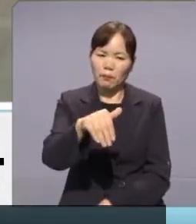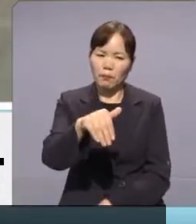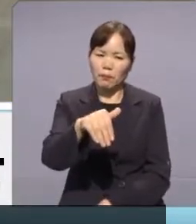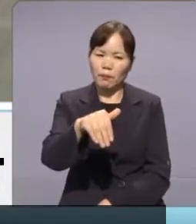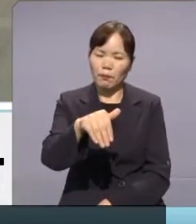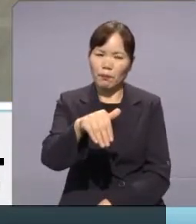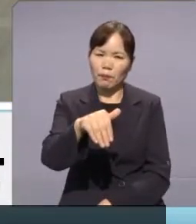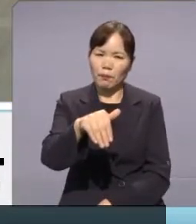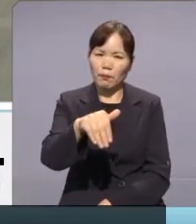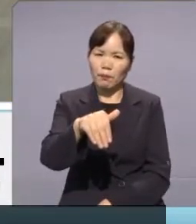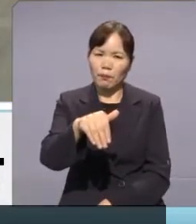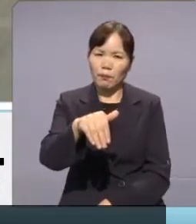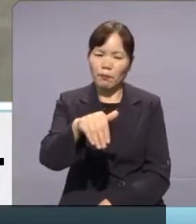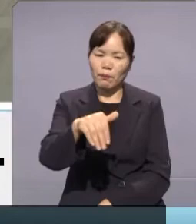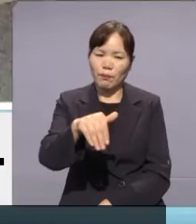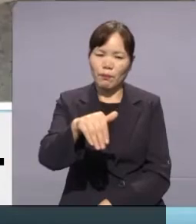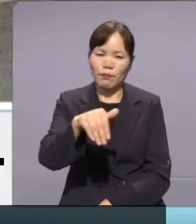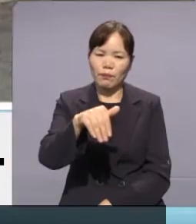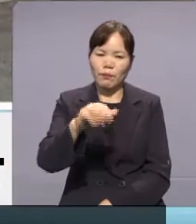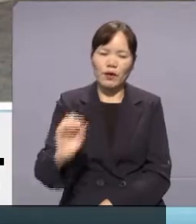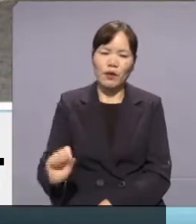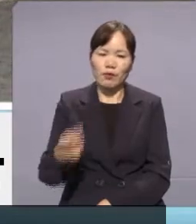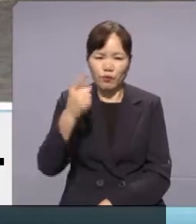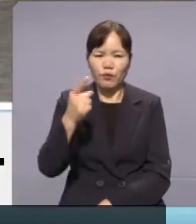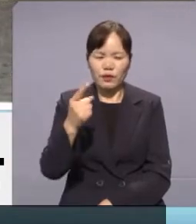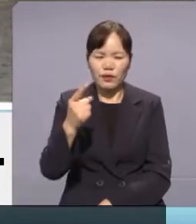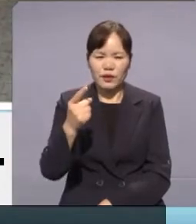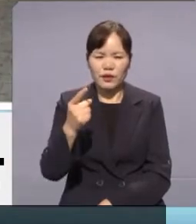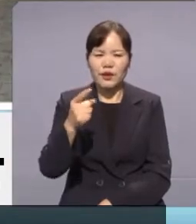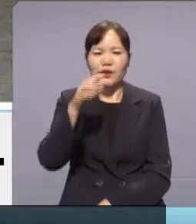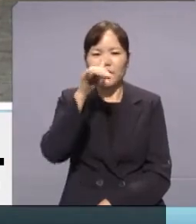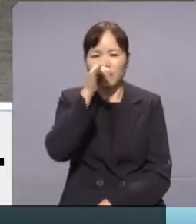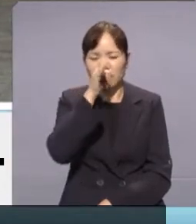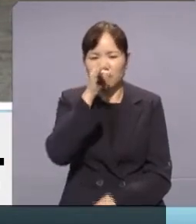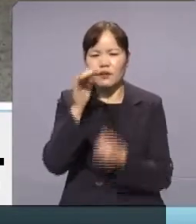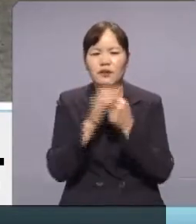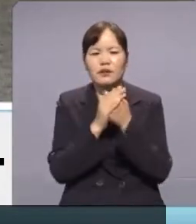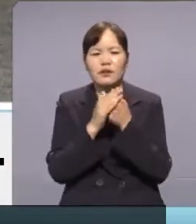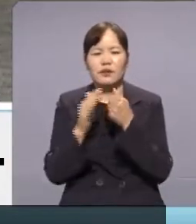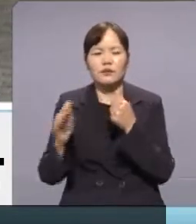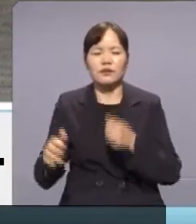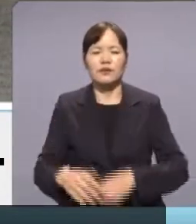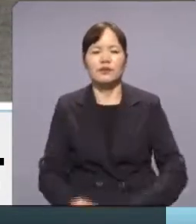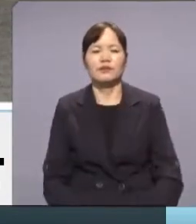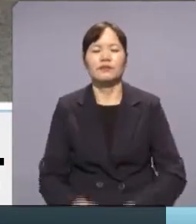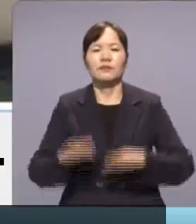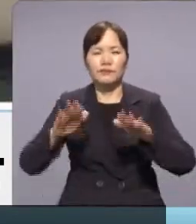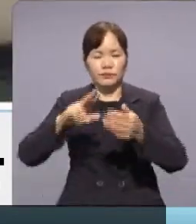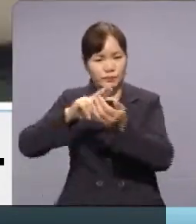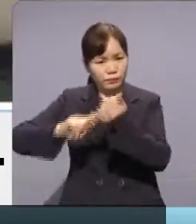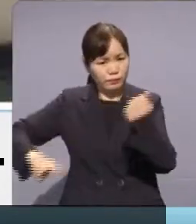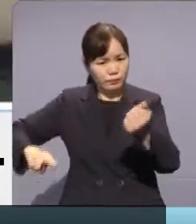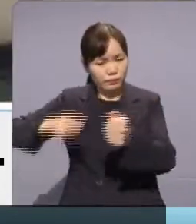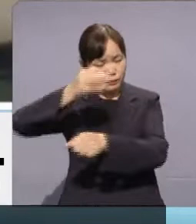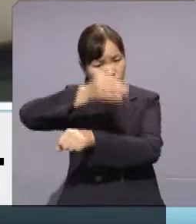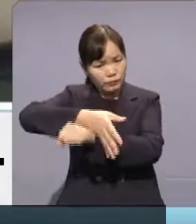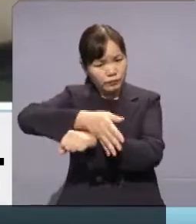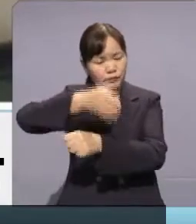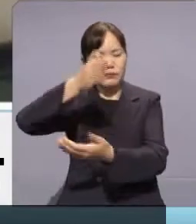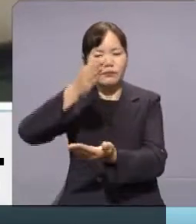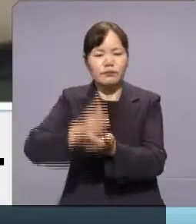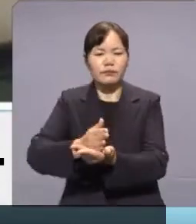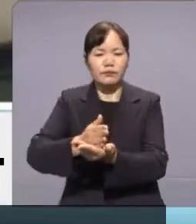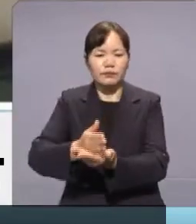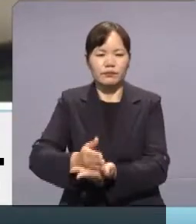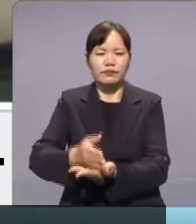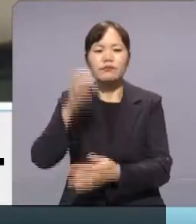소위 말하는 스프링처럼 압력을 지금 장착하고 있는 부분들이라서 지금은 팔지도 사지도 마시고